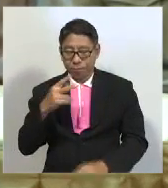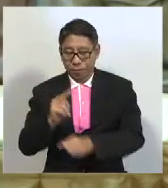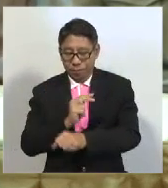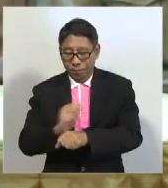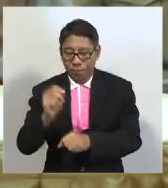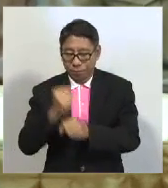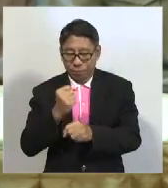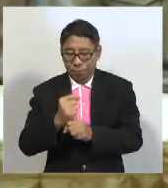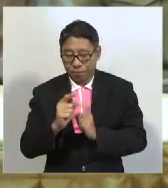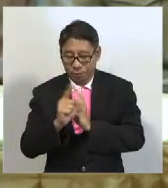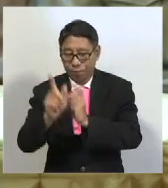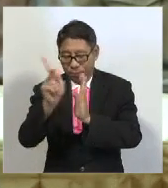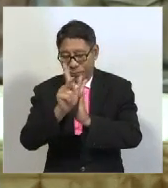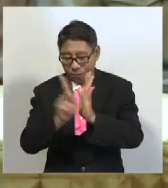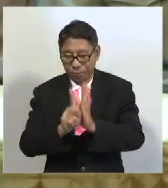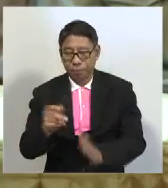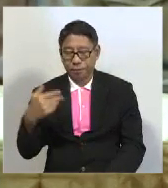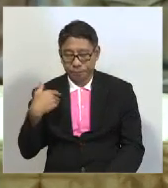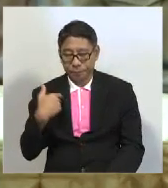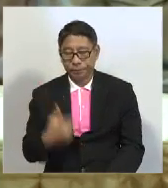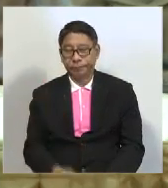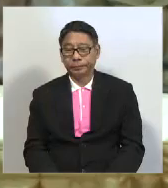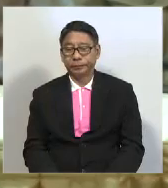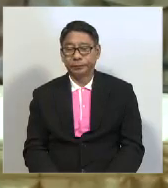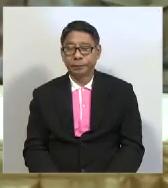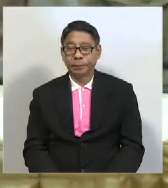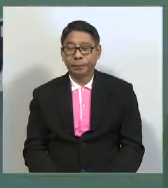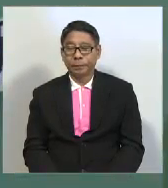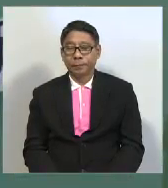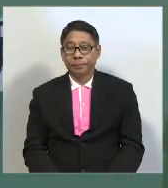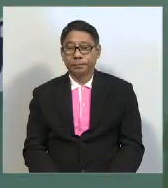ำเนินการให้เป็นไปตามกฎหมายเท่านั้นนะครับ